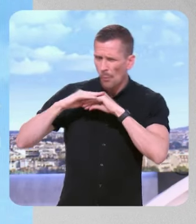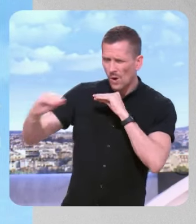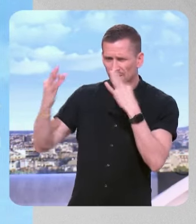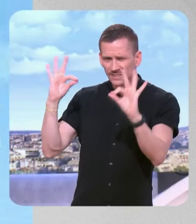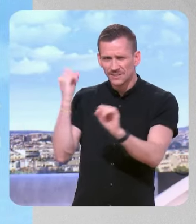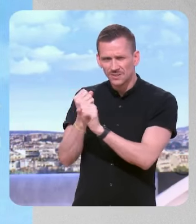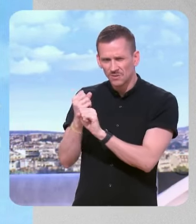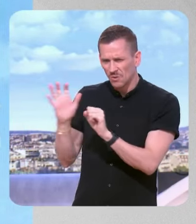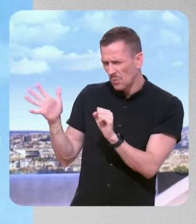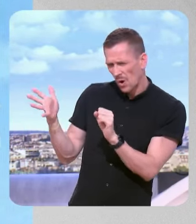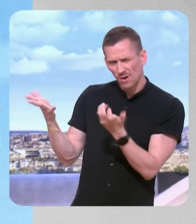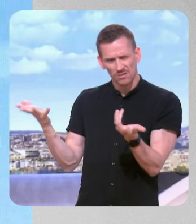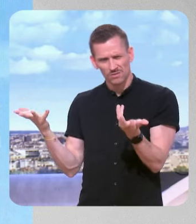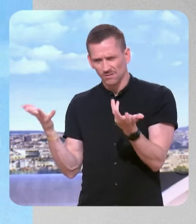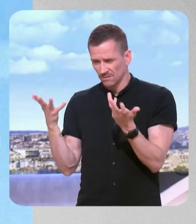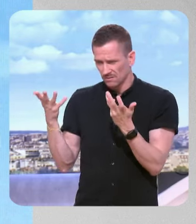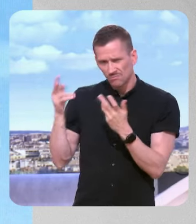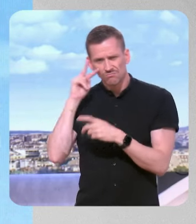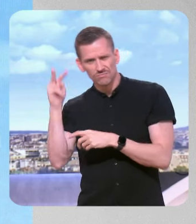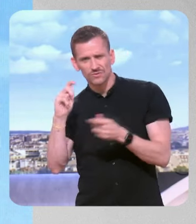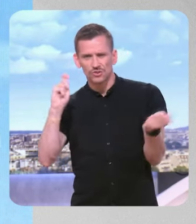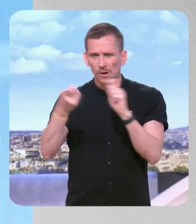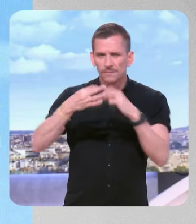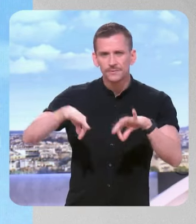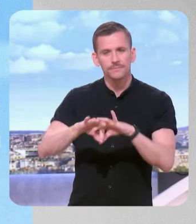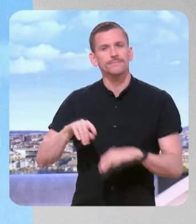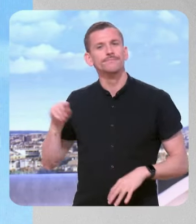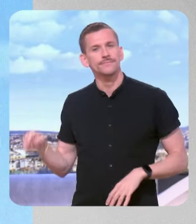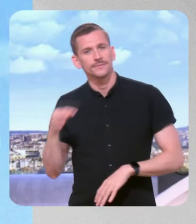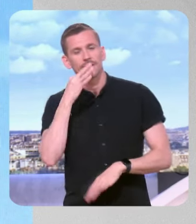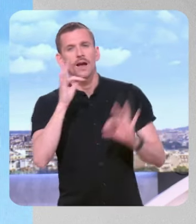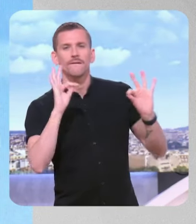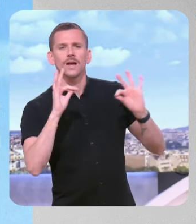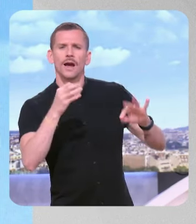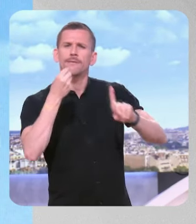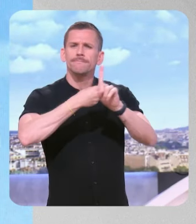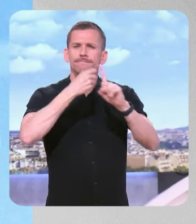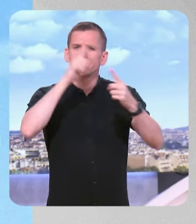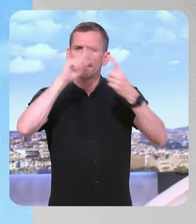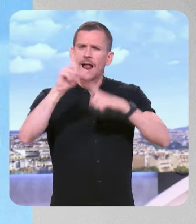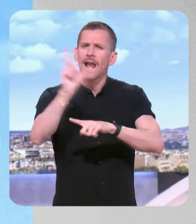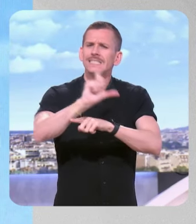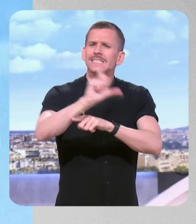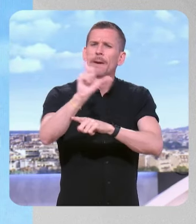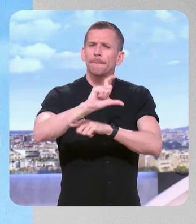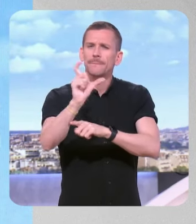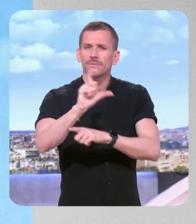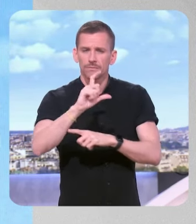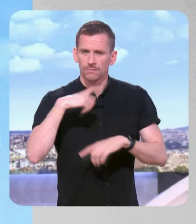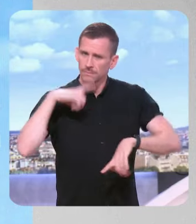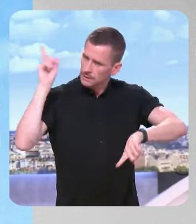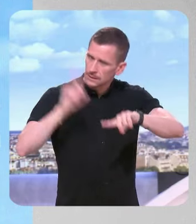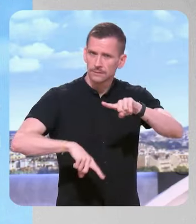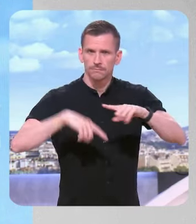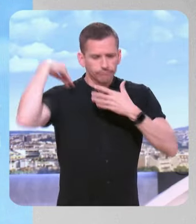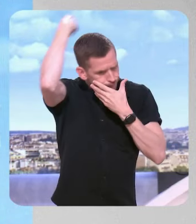besoin rappelez-vous notamment sur la lutte contre l'islamisme nous nous avions interdit le port du voile intégral dans ce pays c'est